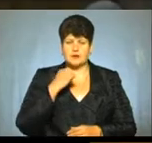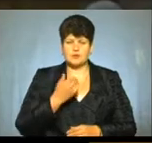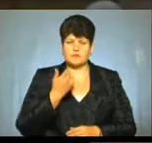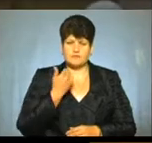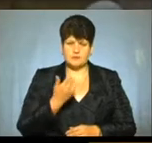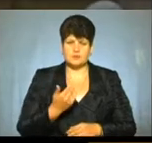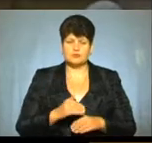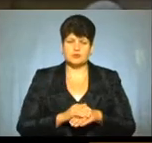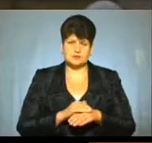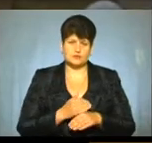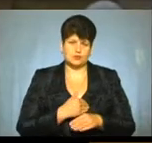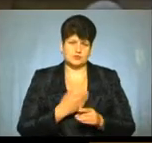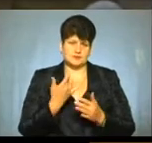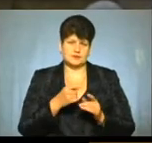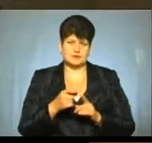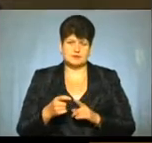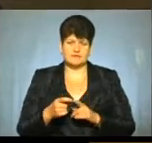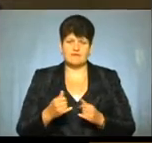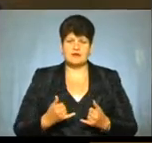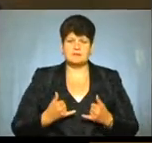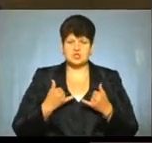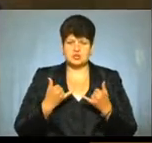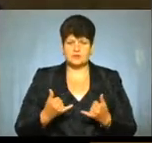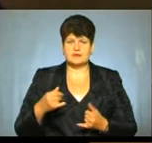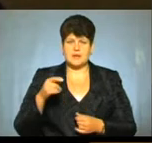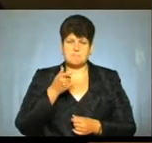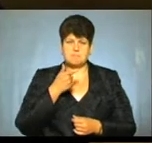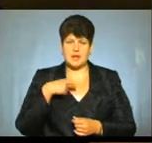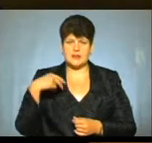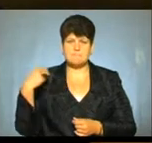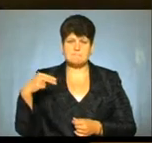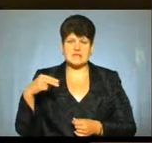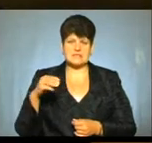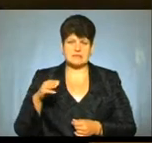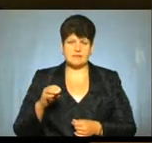Дякуємо вам. Будь ласка, якщо хочете, пару слів. Вельмишановний пане президенте,